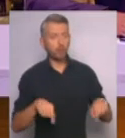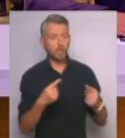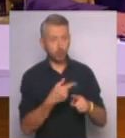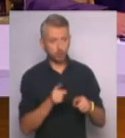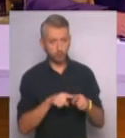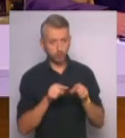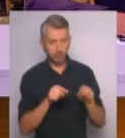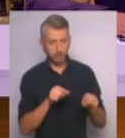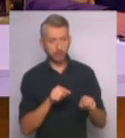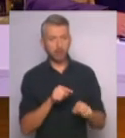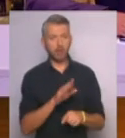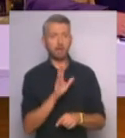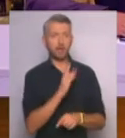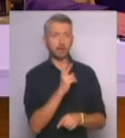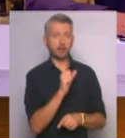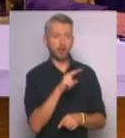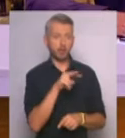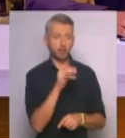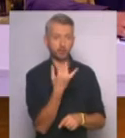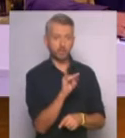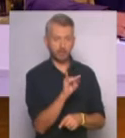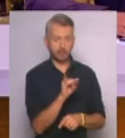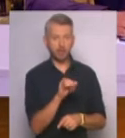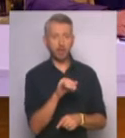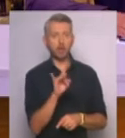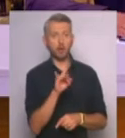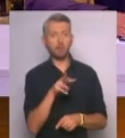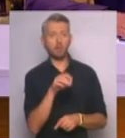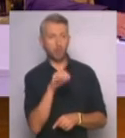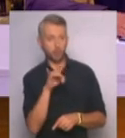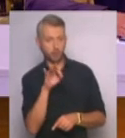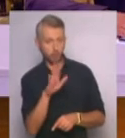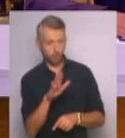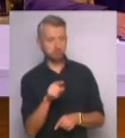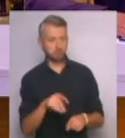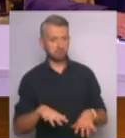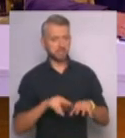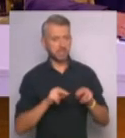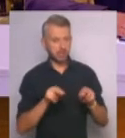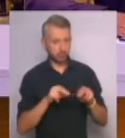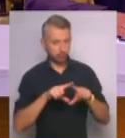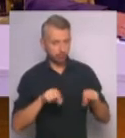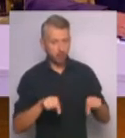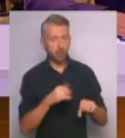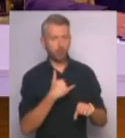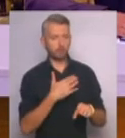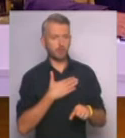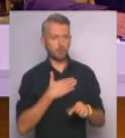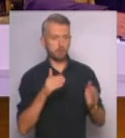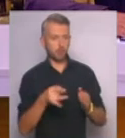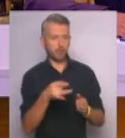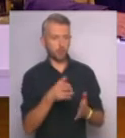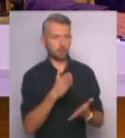дійства. Це Валера Калюжна і Рома Морозов, які є тренером школи. Ми започаткували в мікрорайоні Бортничі, постійно проходять тренування